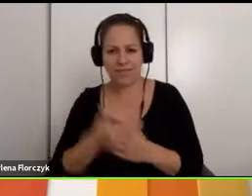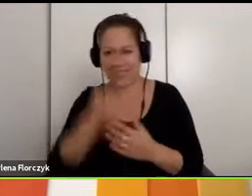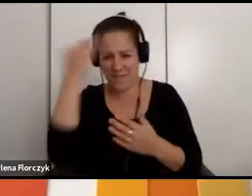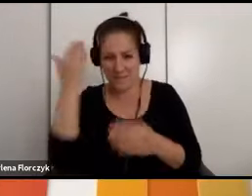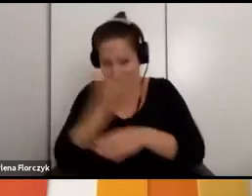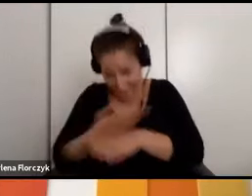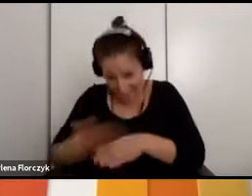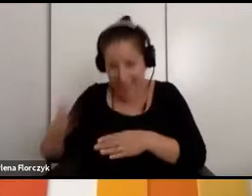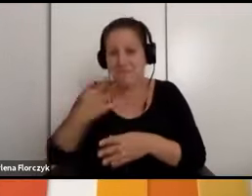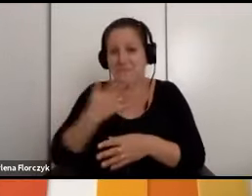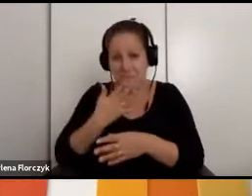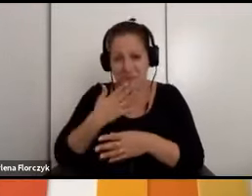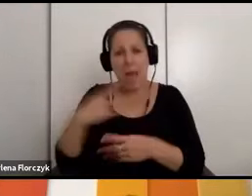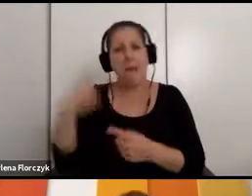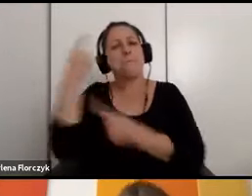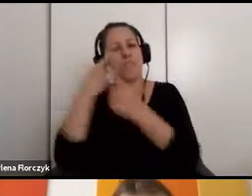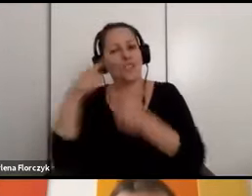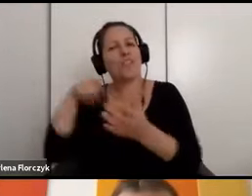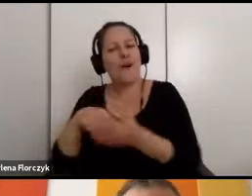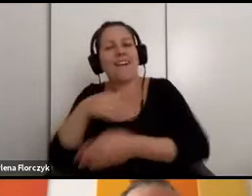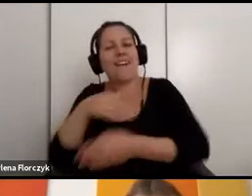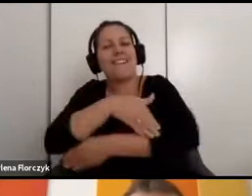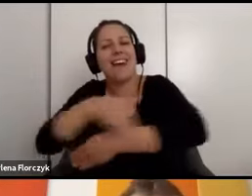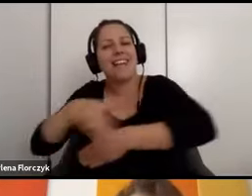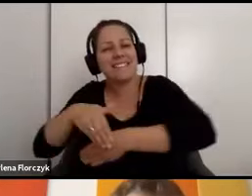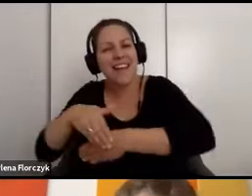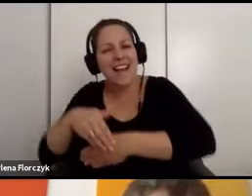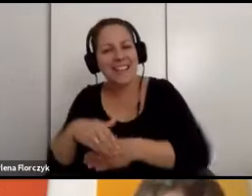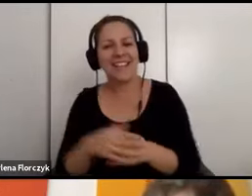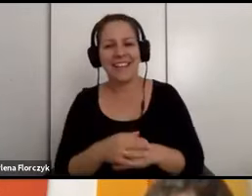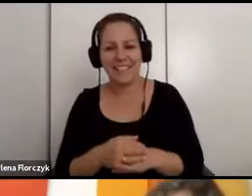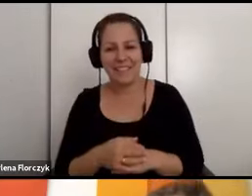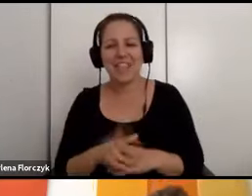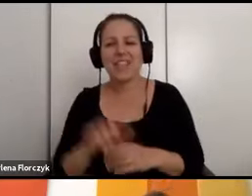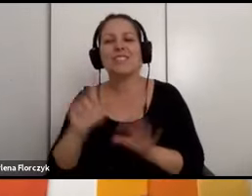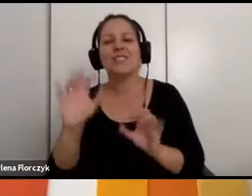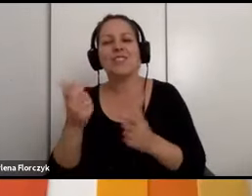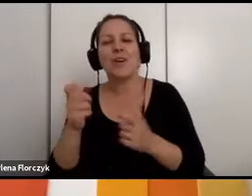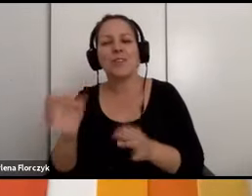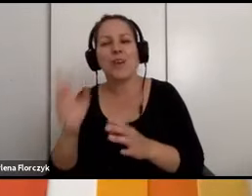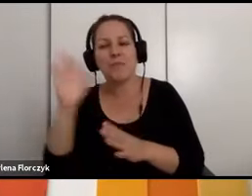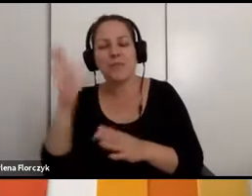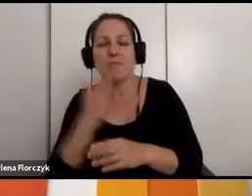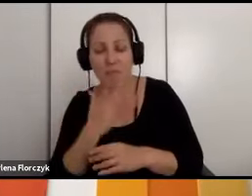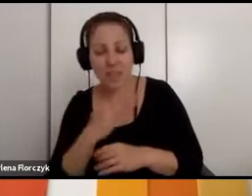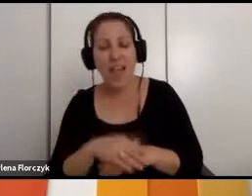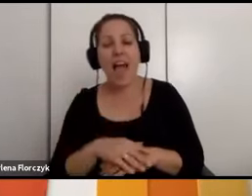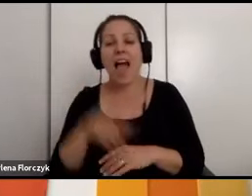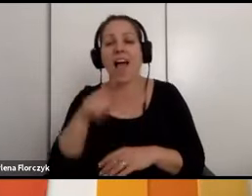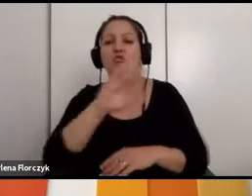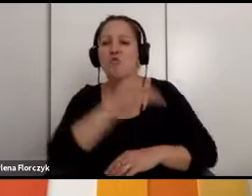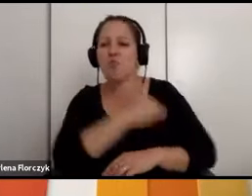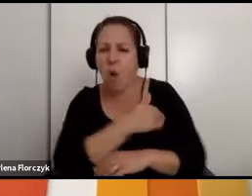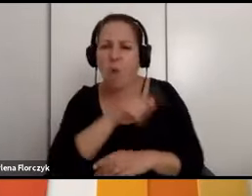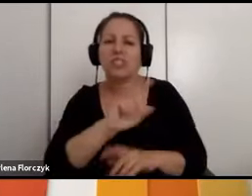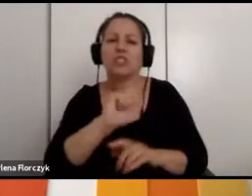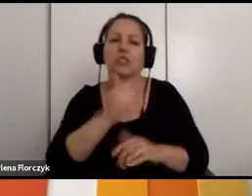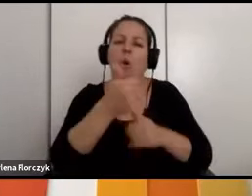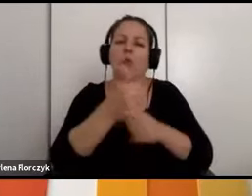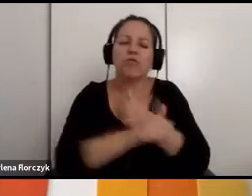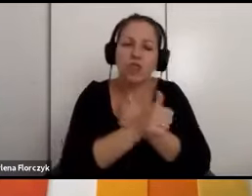dalej. Myślę, że to jest nasza granica, o czym dzisiaj będziemy mówić. Czyli ten etap szkoły, tego, co się dzieje w